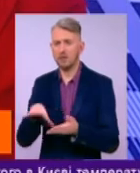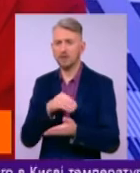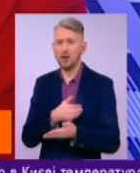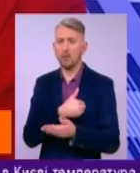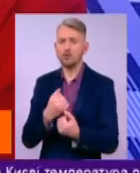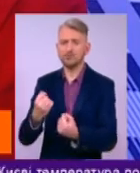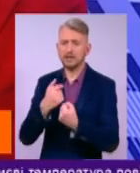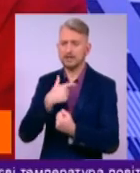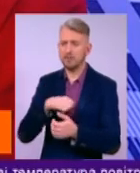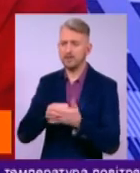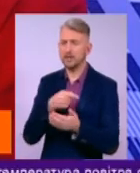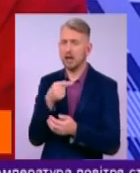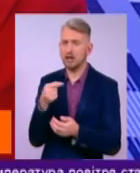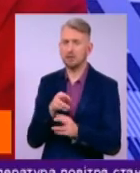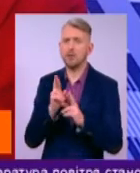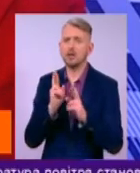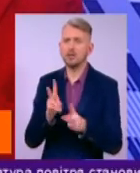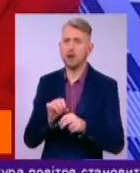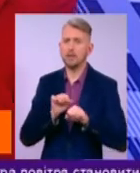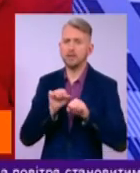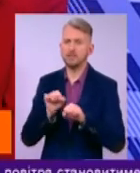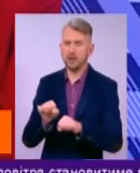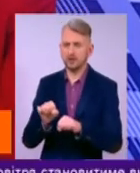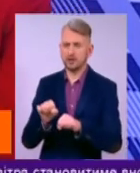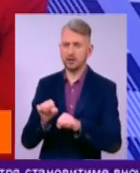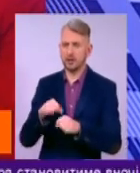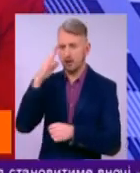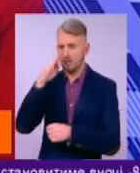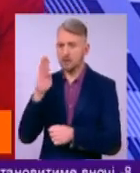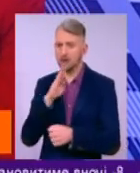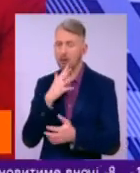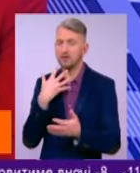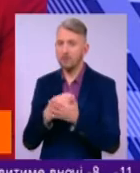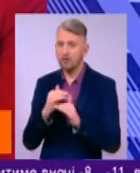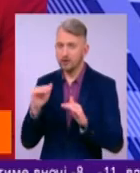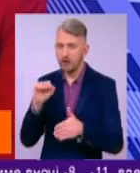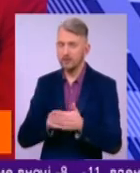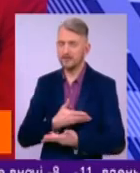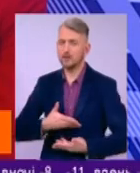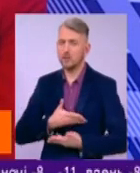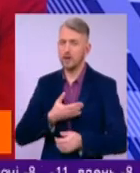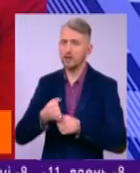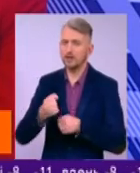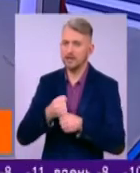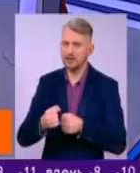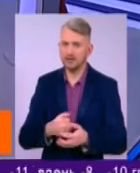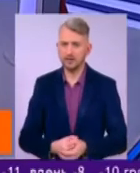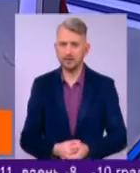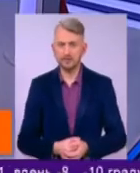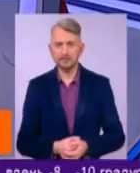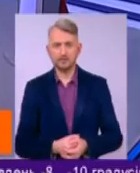захиститися від негативу. Але як убезпечити батькам своїх дітей від сексуального насильства?